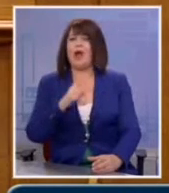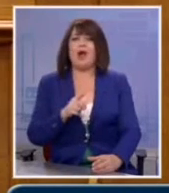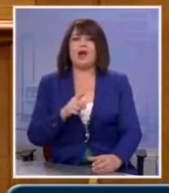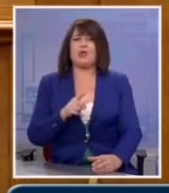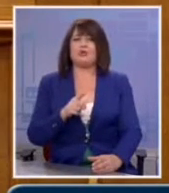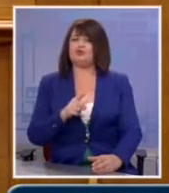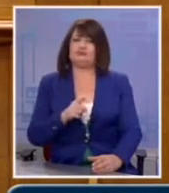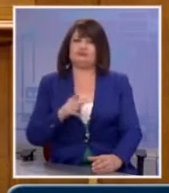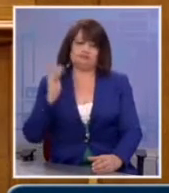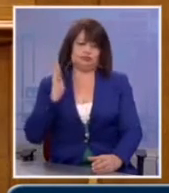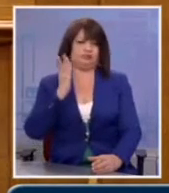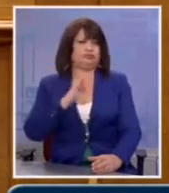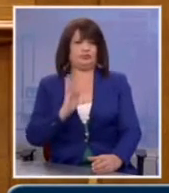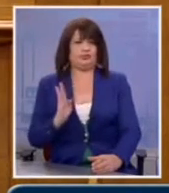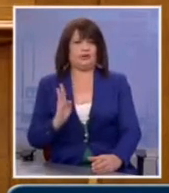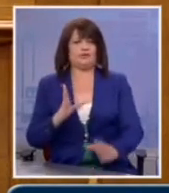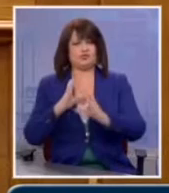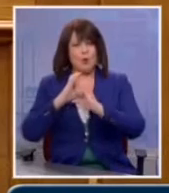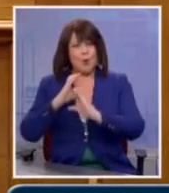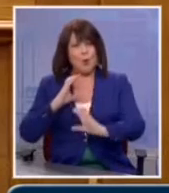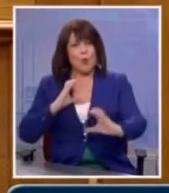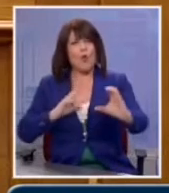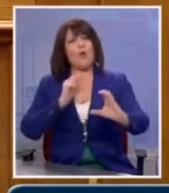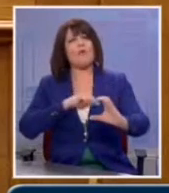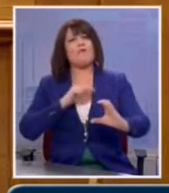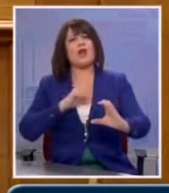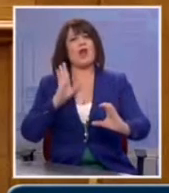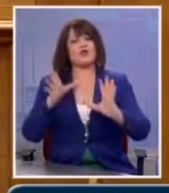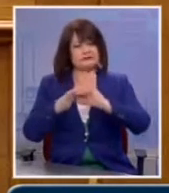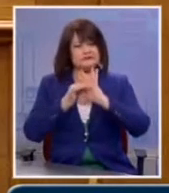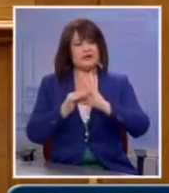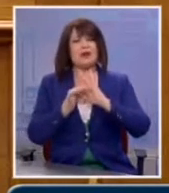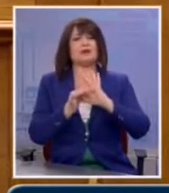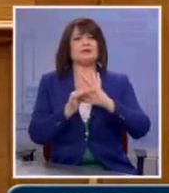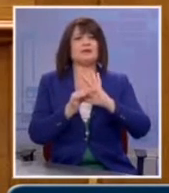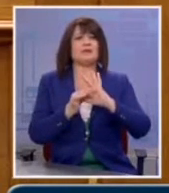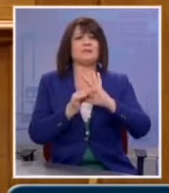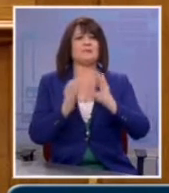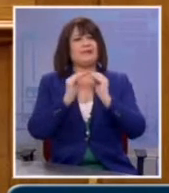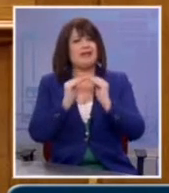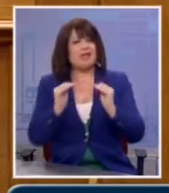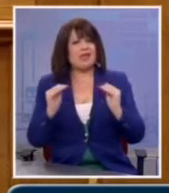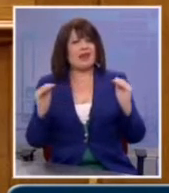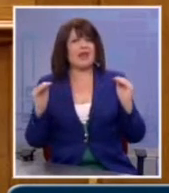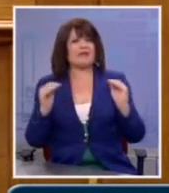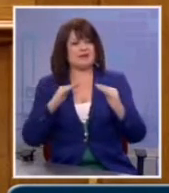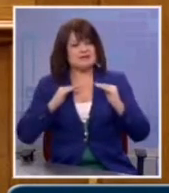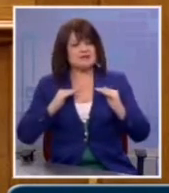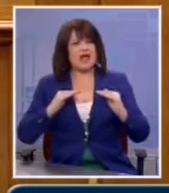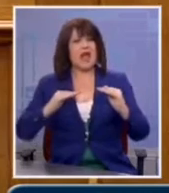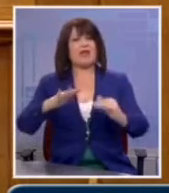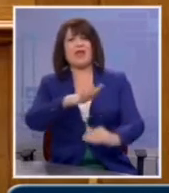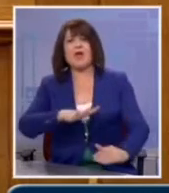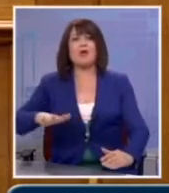μερών. Ο αγωγός αυτός ωφελεί τη συνεργασία, την ειρήνη, τη σταθερότητα στην